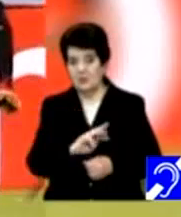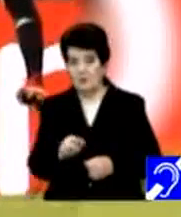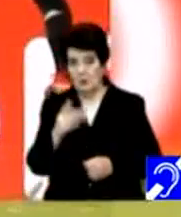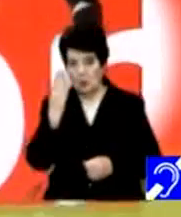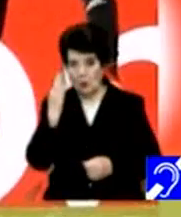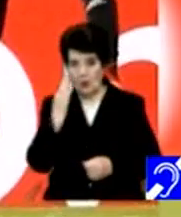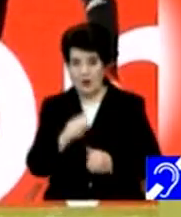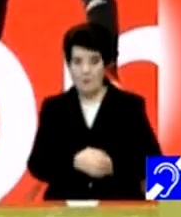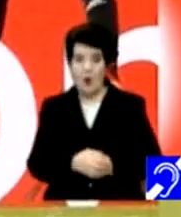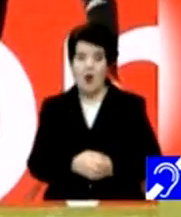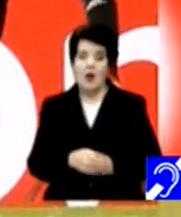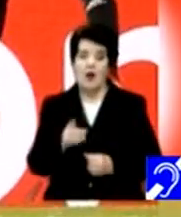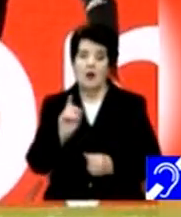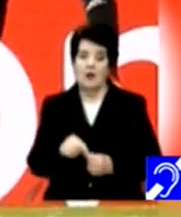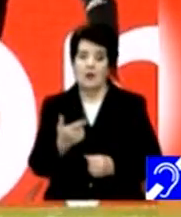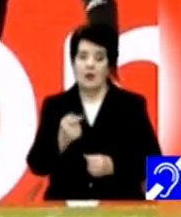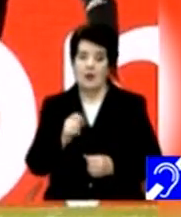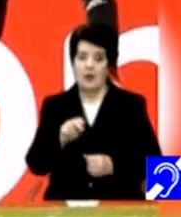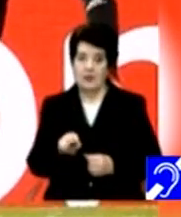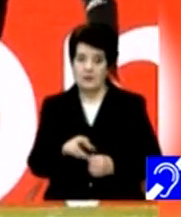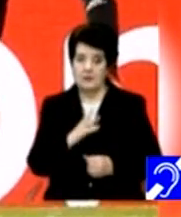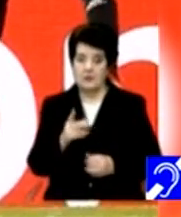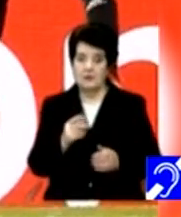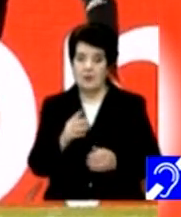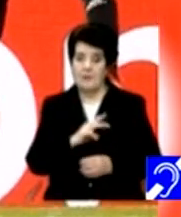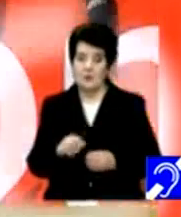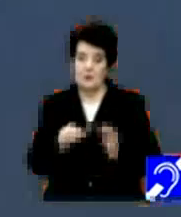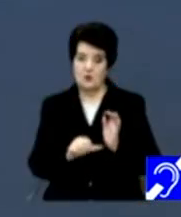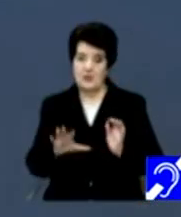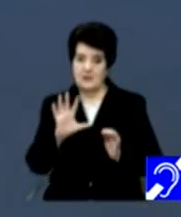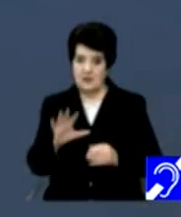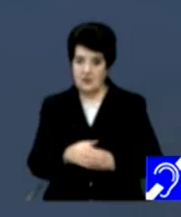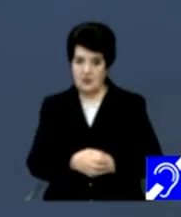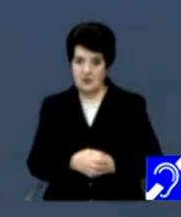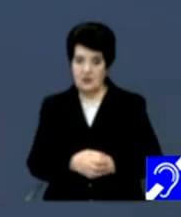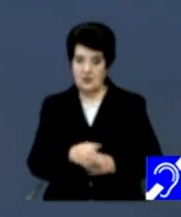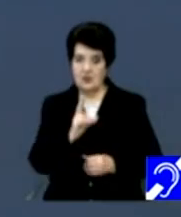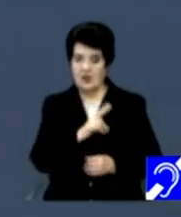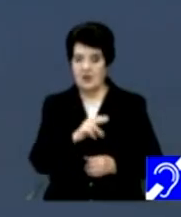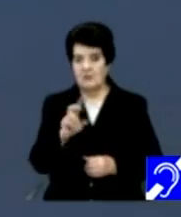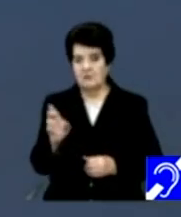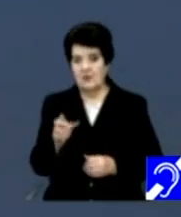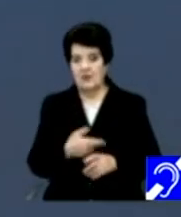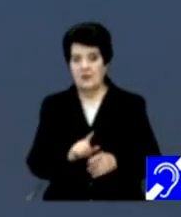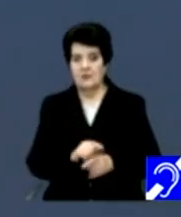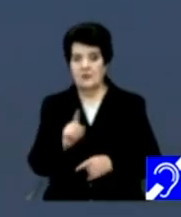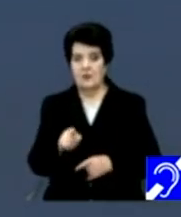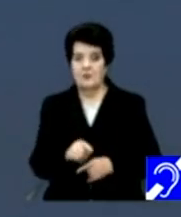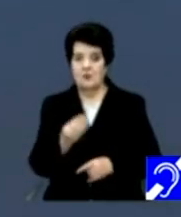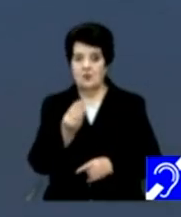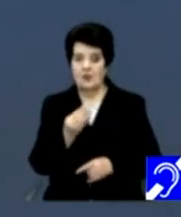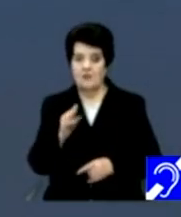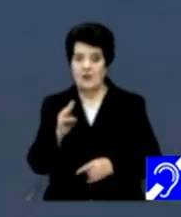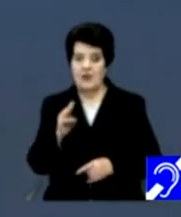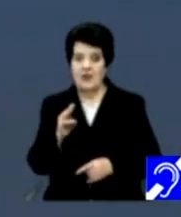uzbecul Yakshiboev. Galacticii au egalat prin penalti în minutul 65 prin execuția lui Karim Benzema. Golul victoriei pentru Sheriff